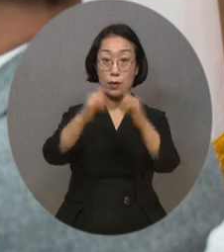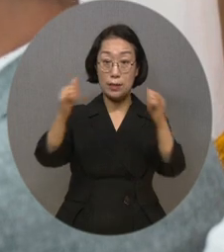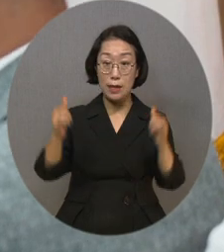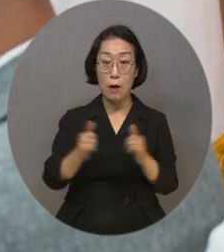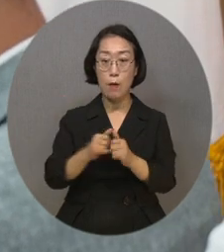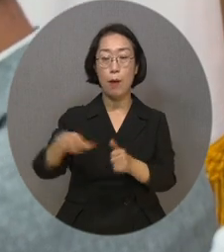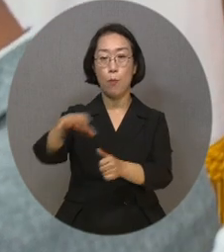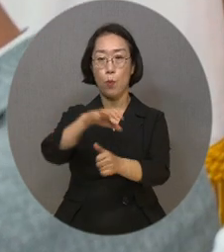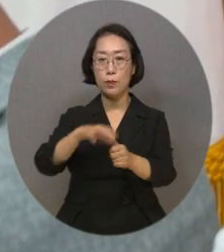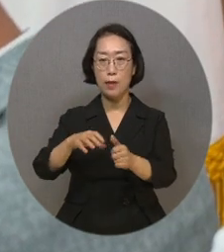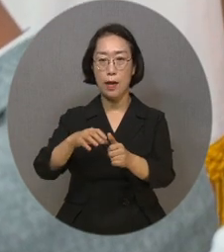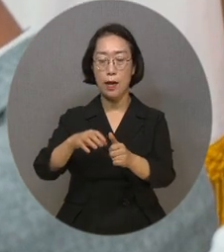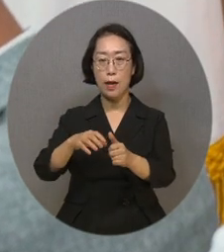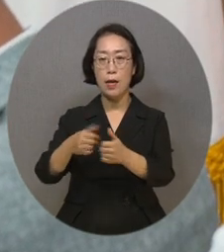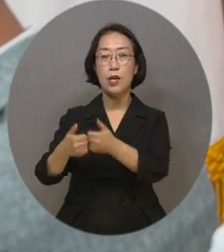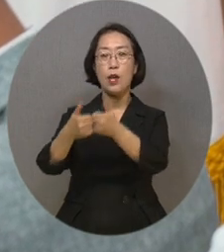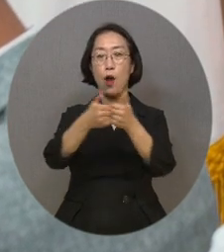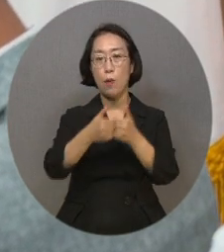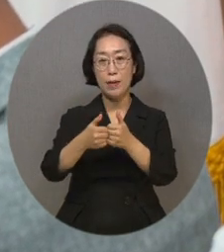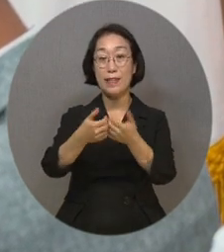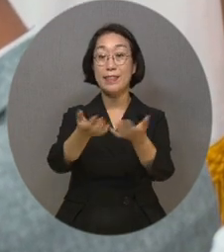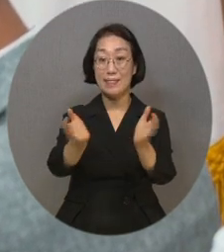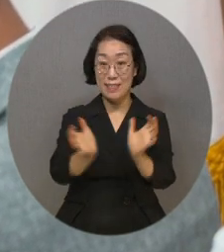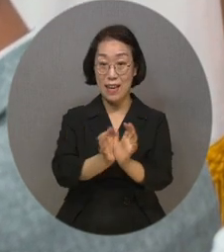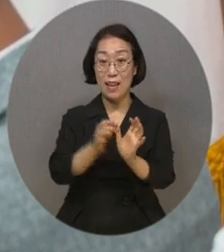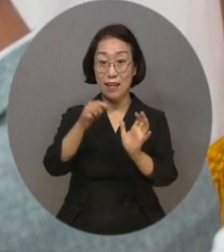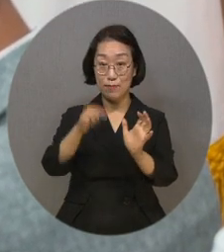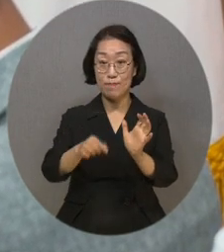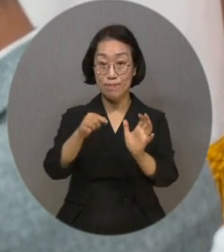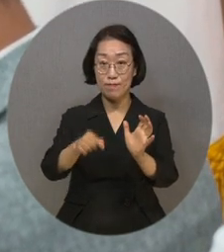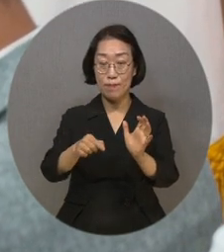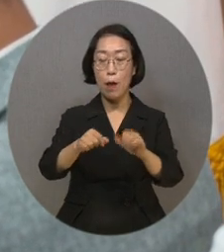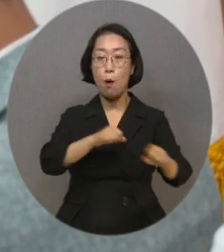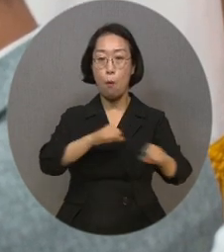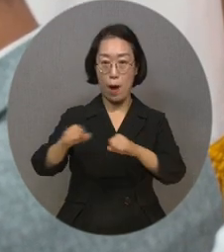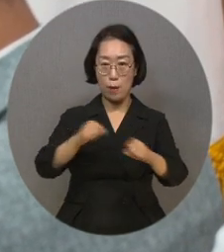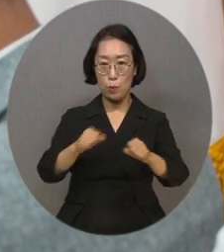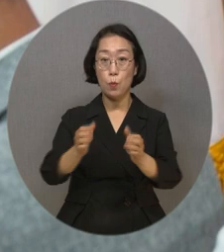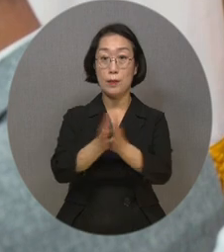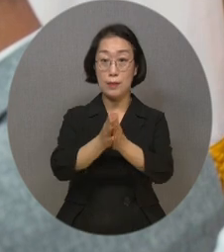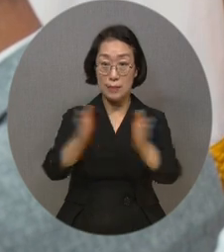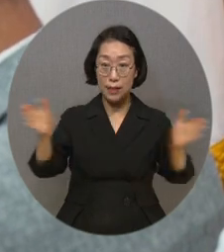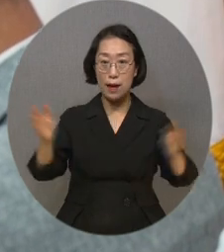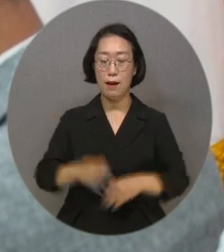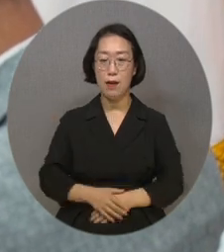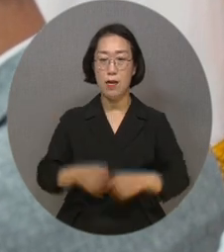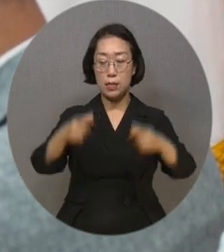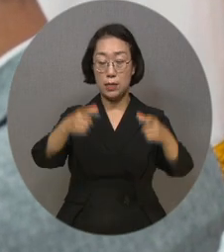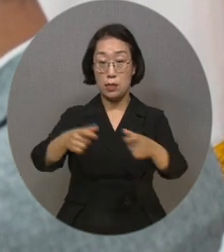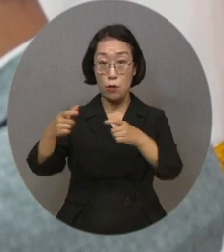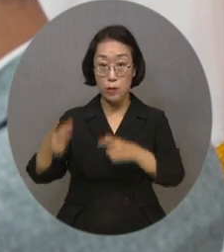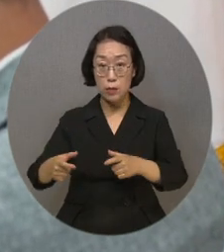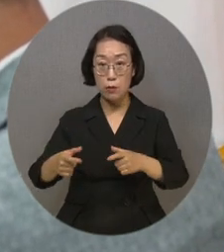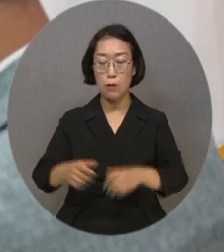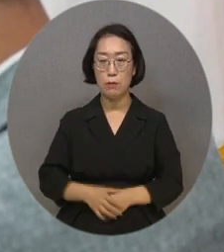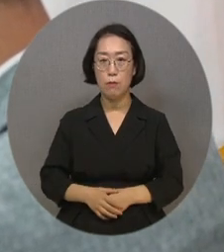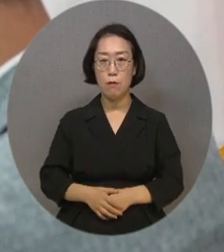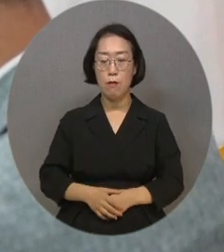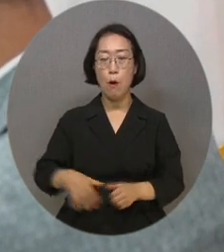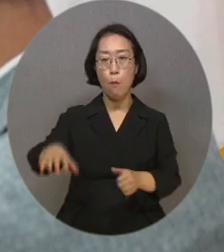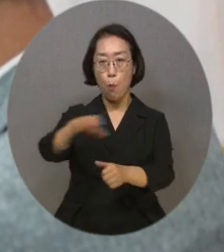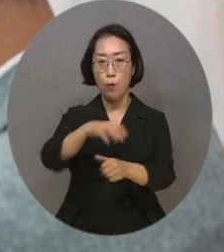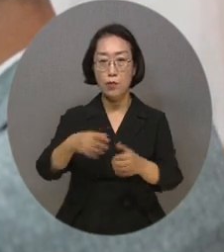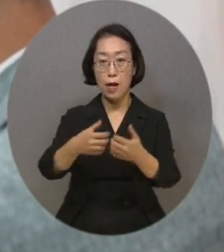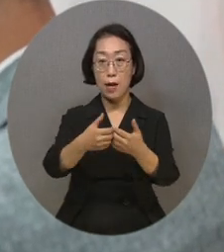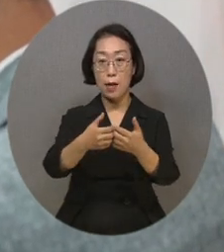지역사회보장협의체라고 하는 새로운 그 주체가 활동을 크게 하면서 우리 지역사회보장협의체와 함께